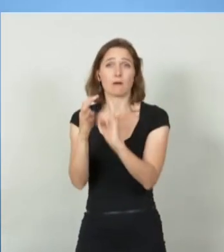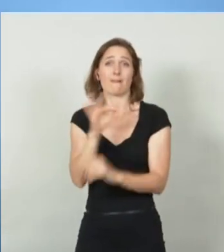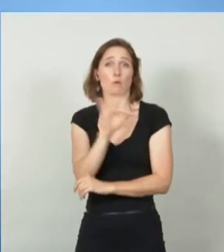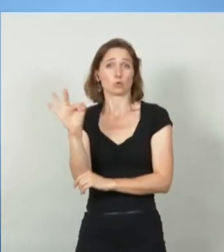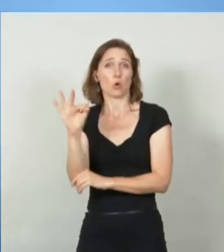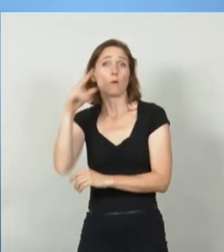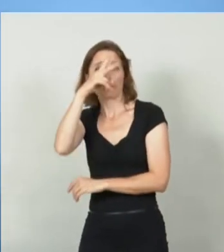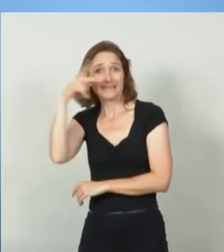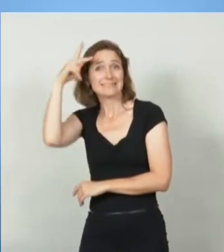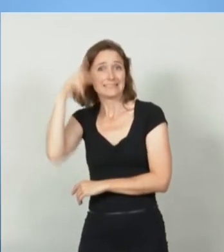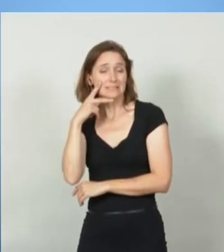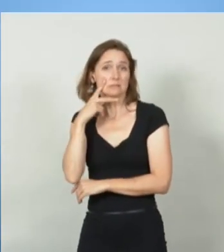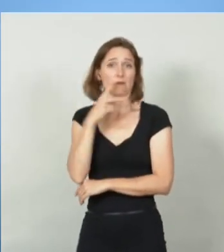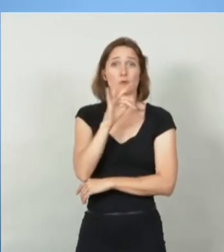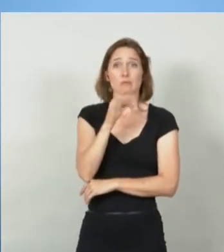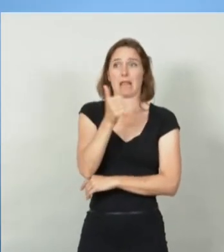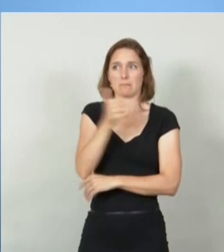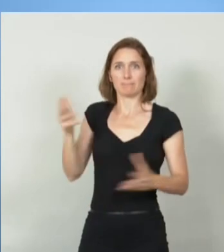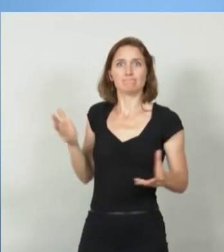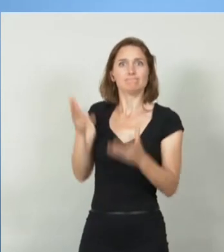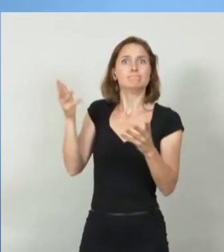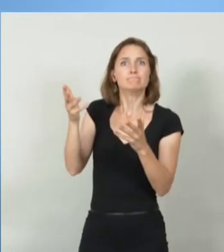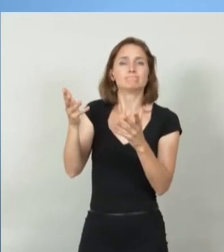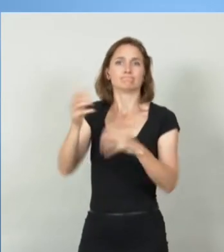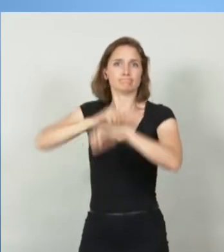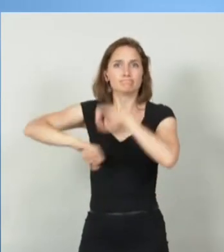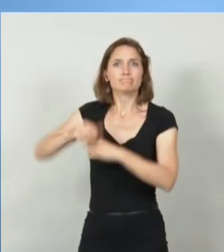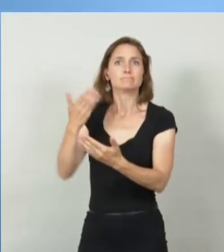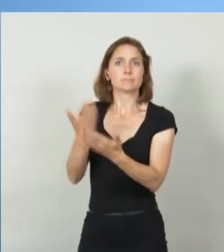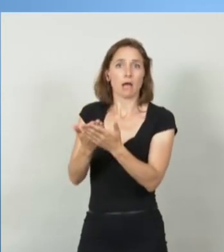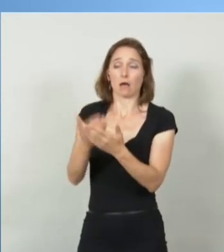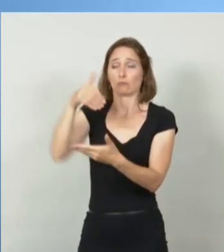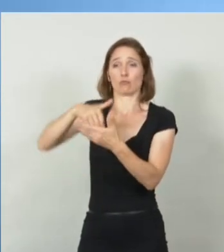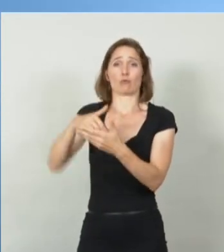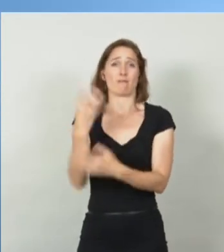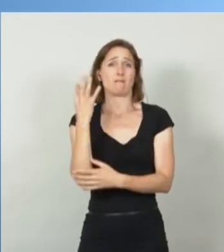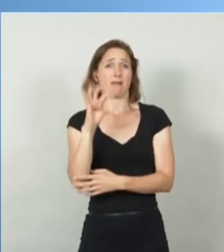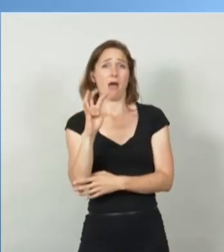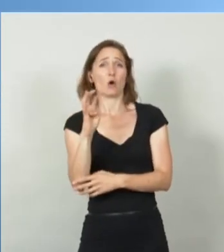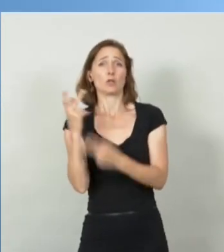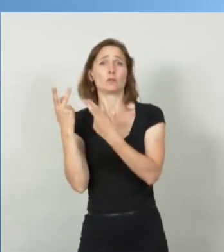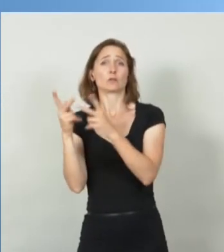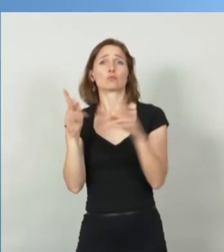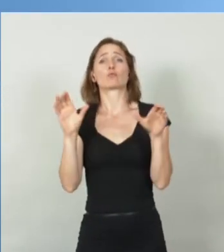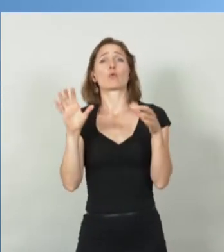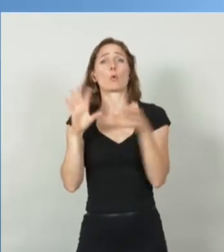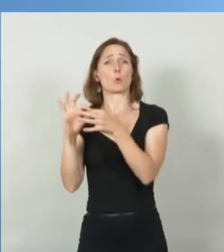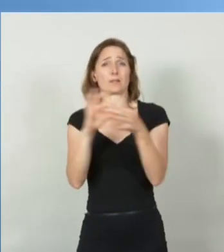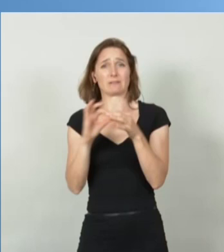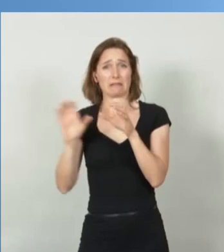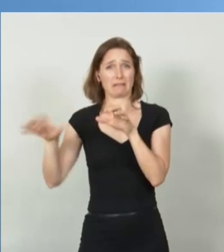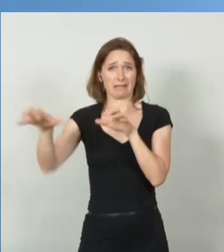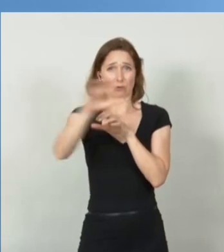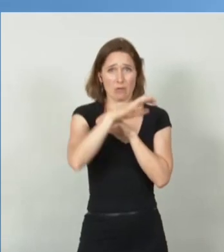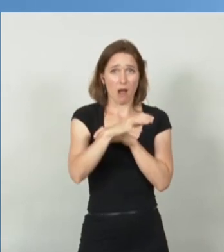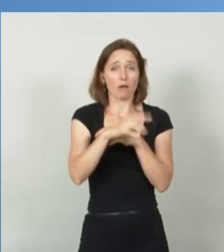en présence des ambassadeurs en présence de 40 collectivités territoriales de tout bord et donc bien entendu en tant que ville qui